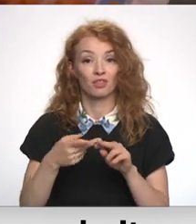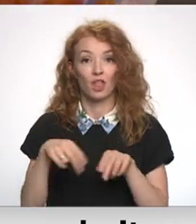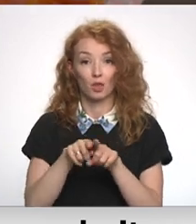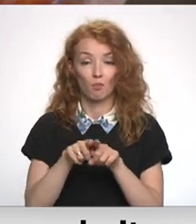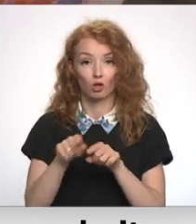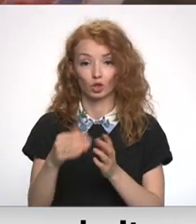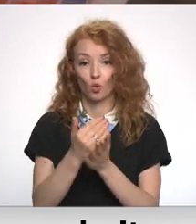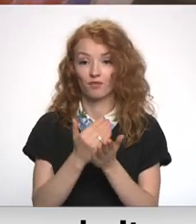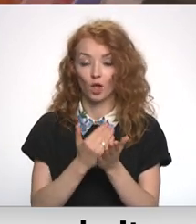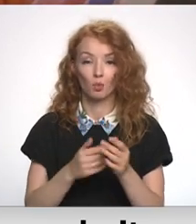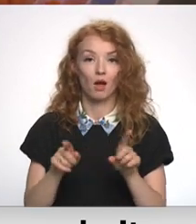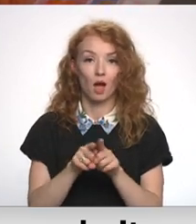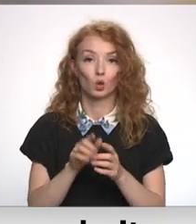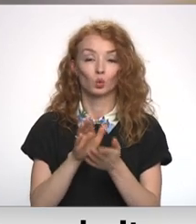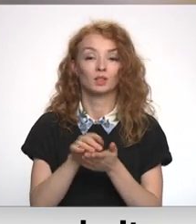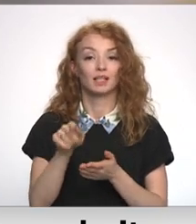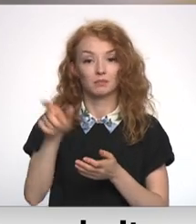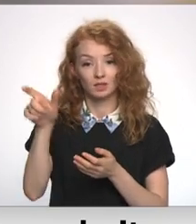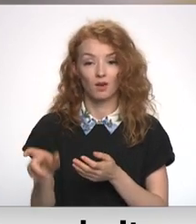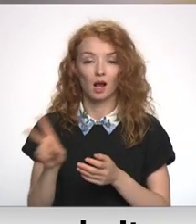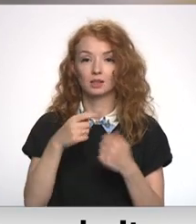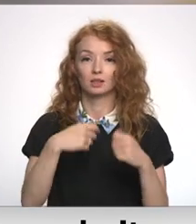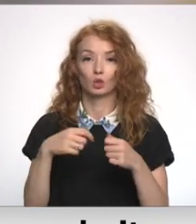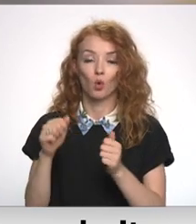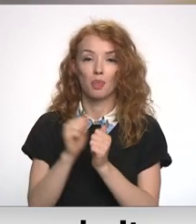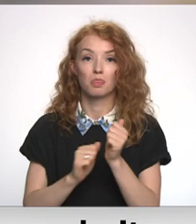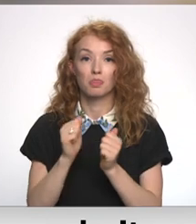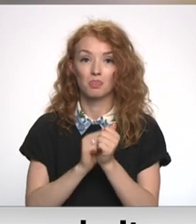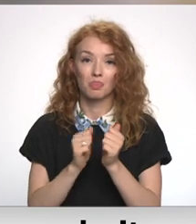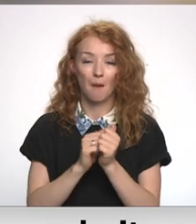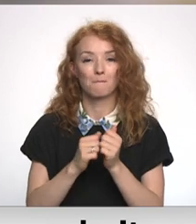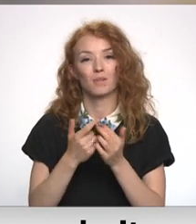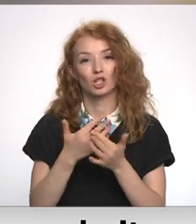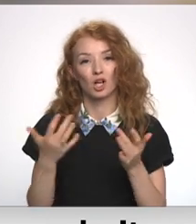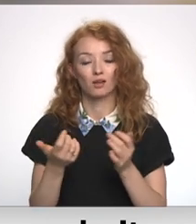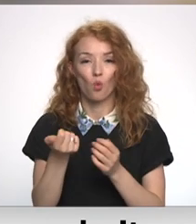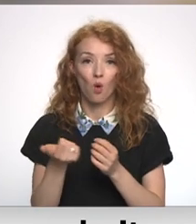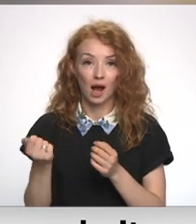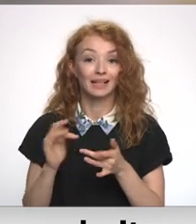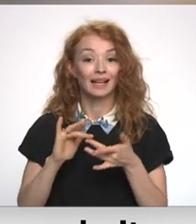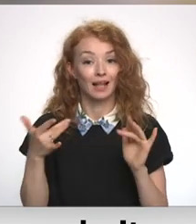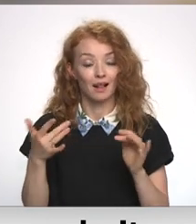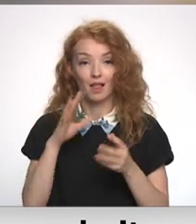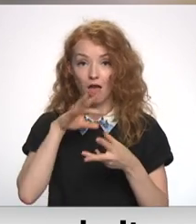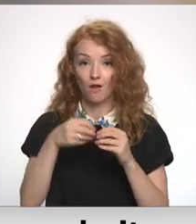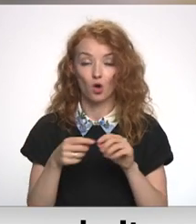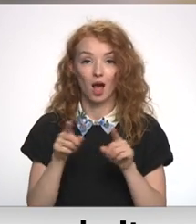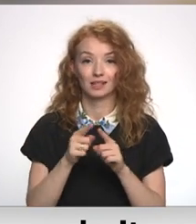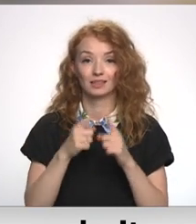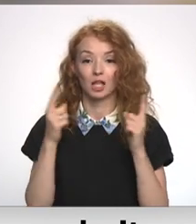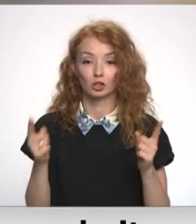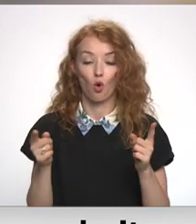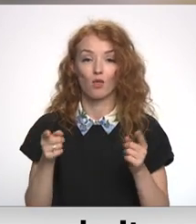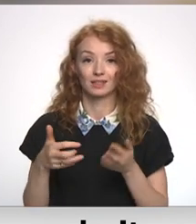paši nosacījumi attiecas arī uz tiem, kuri tirgo dabas veltes sociālajos tīklos. Jāievēro arī, ka sezonas dabas velšu